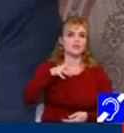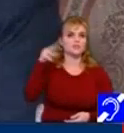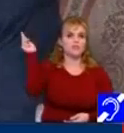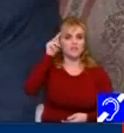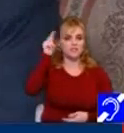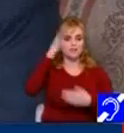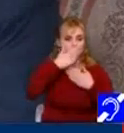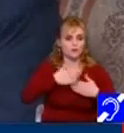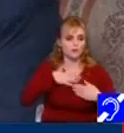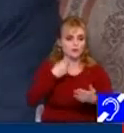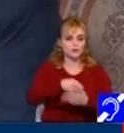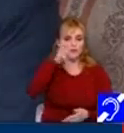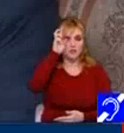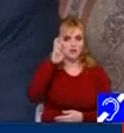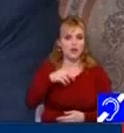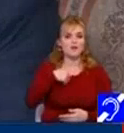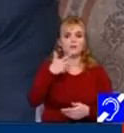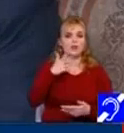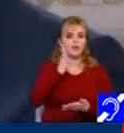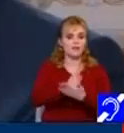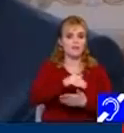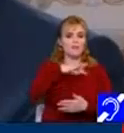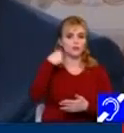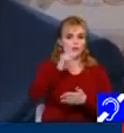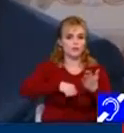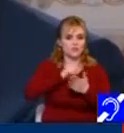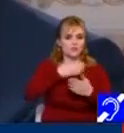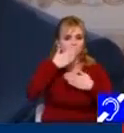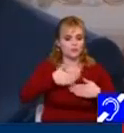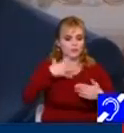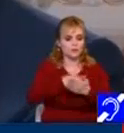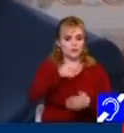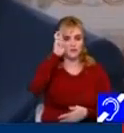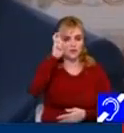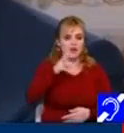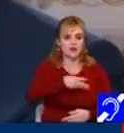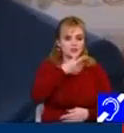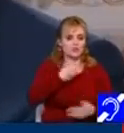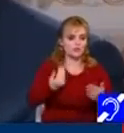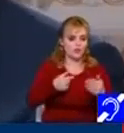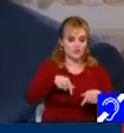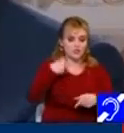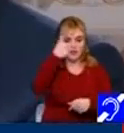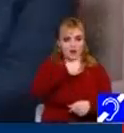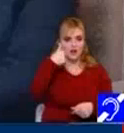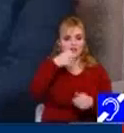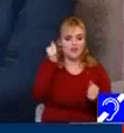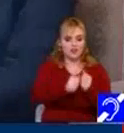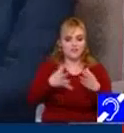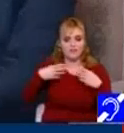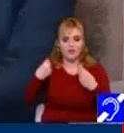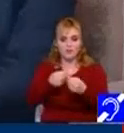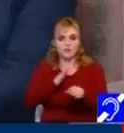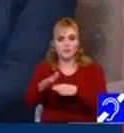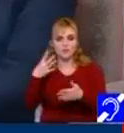a ne iubi țara, fiindcă noi avem destule motive de mândrie. Vă doresc ca noul an fiecare familie să-și poată realiza visurile. Vă